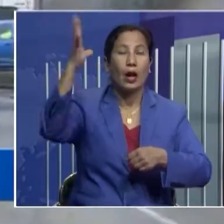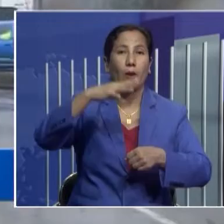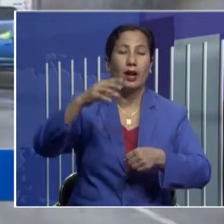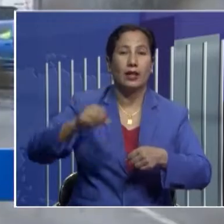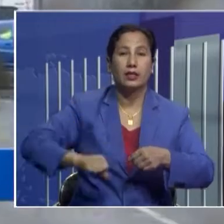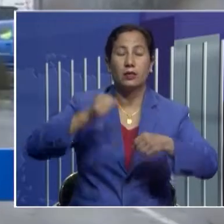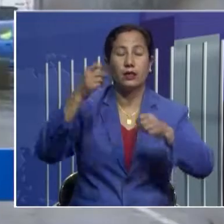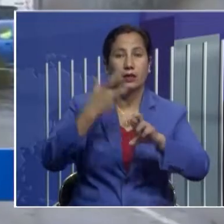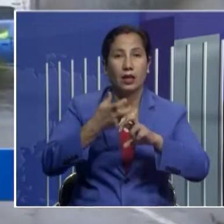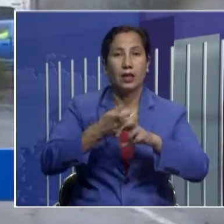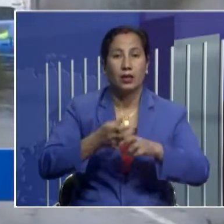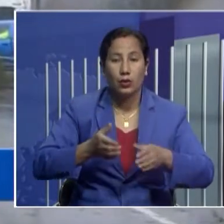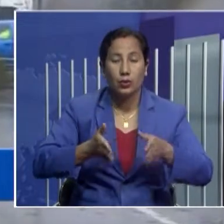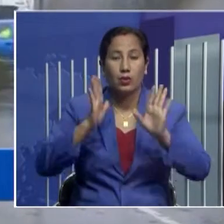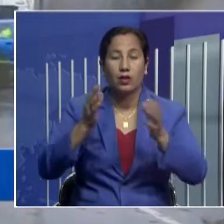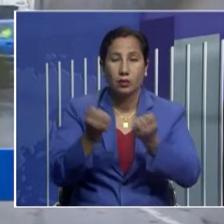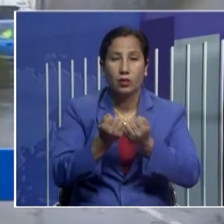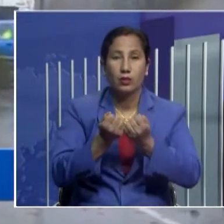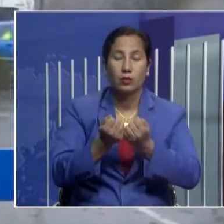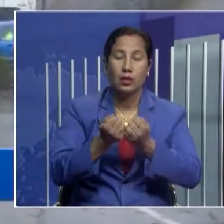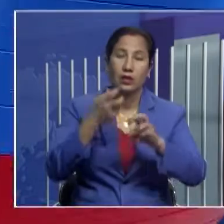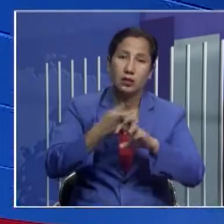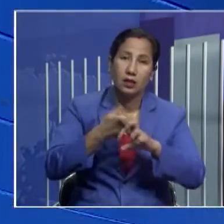सडक र रेलमार्ग अवरुद्ध हुँदा सङ्कटकालको घोषणा।